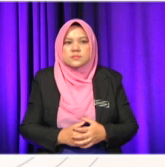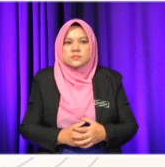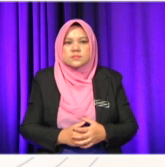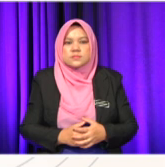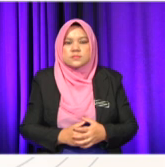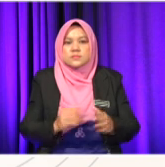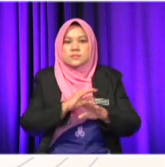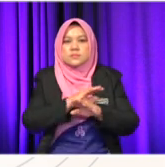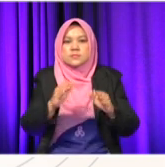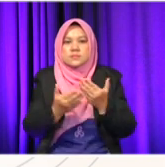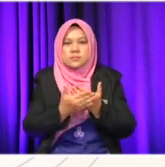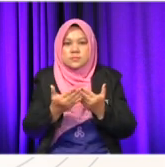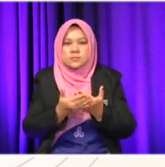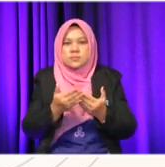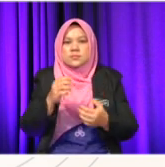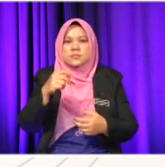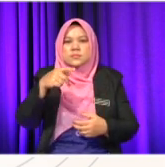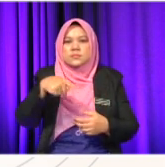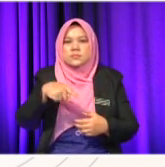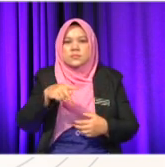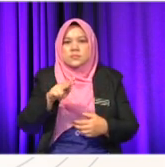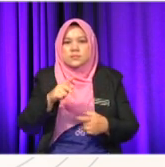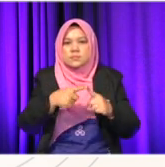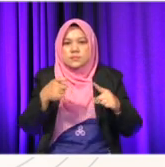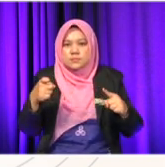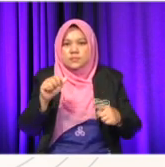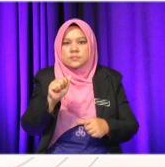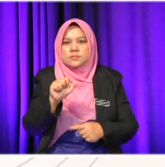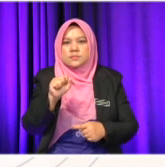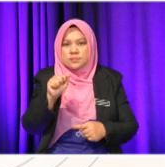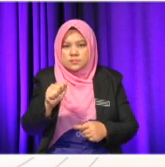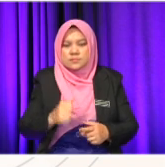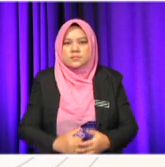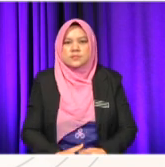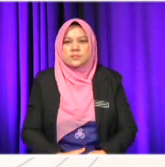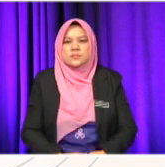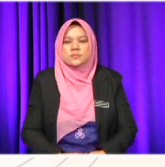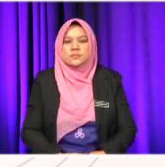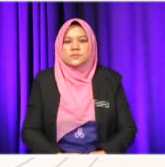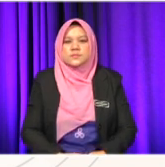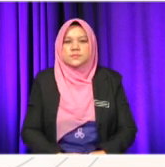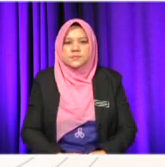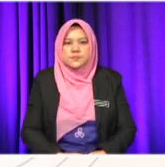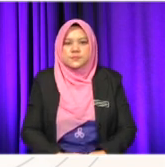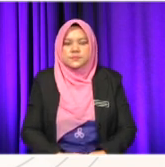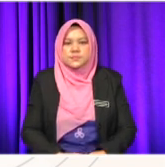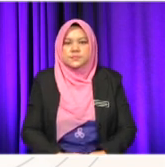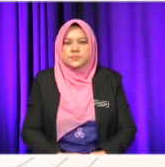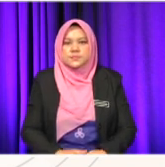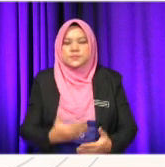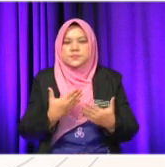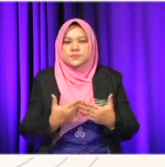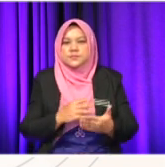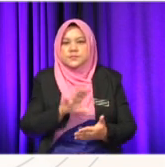tidak mudah putus AC ya dia tidak mudah putus putus asa Oke good Terima kasih semua